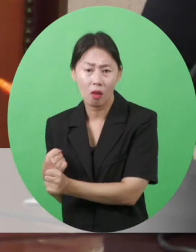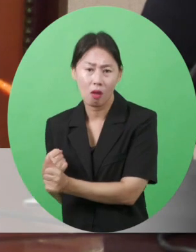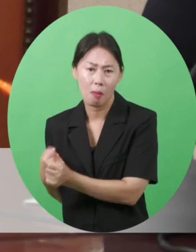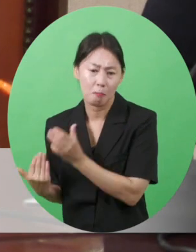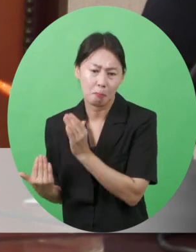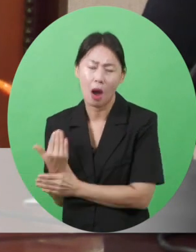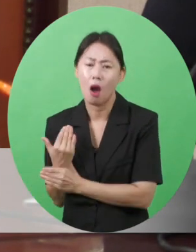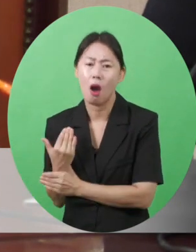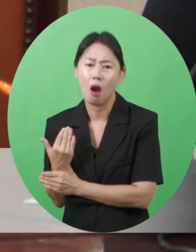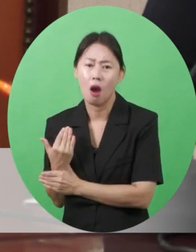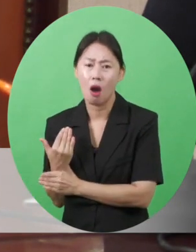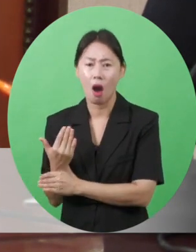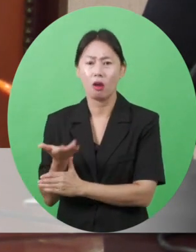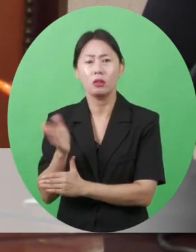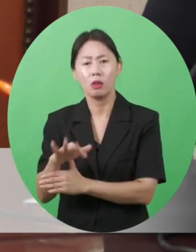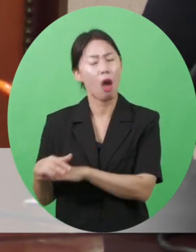있는데